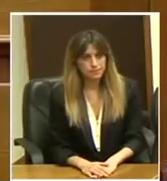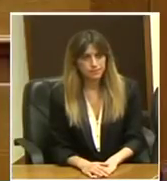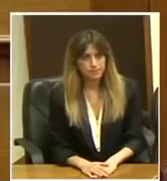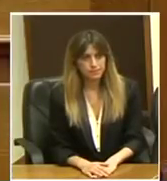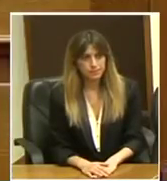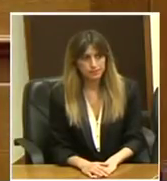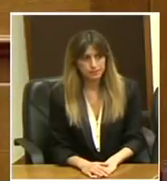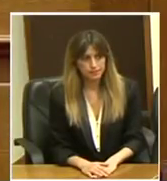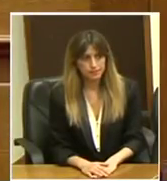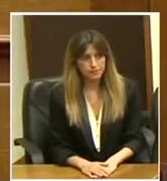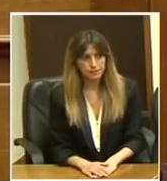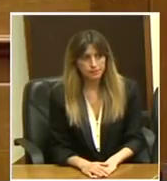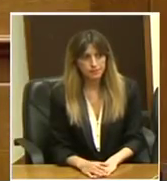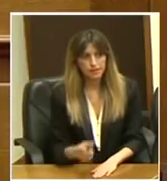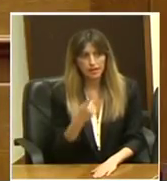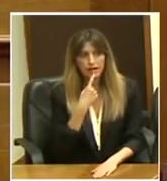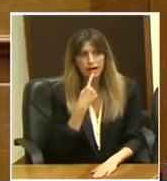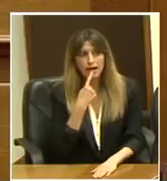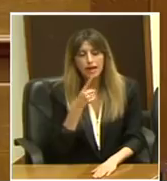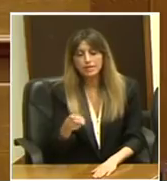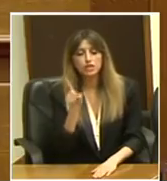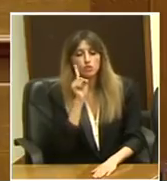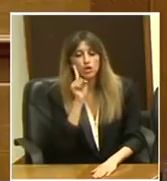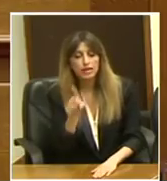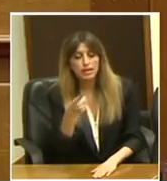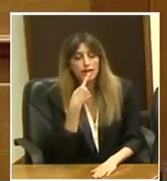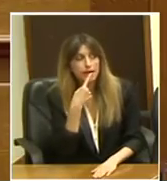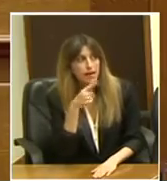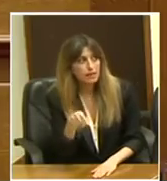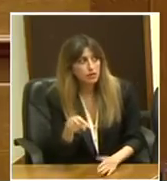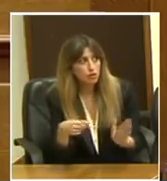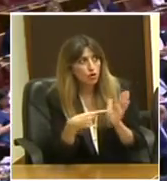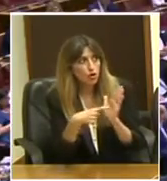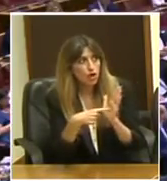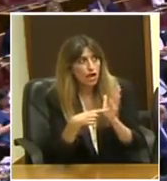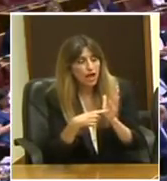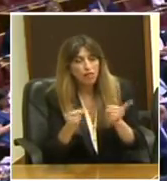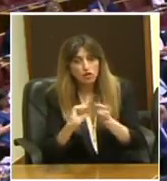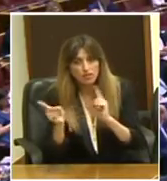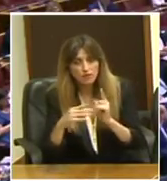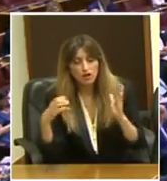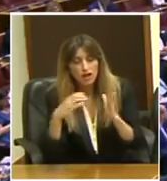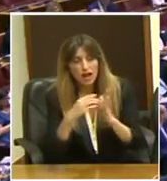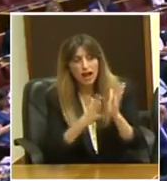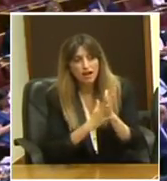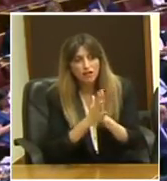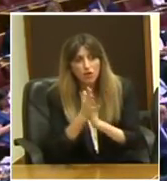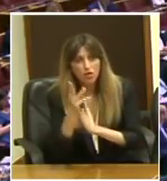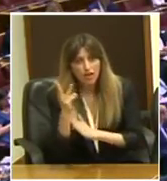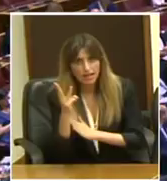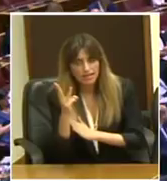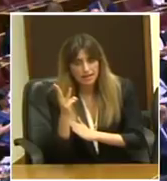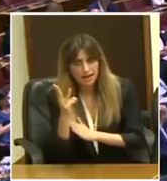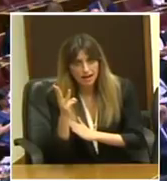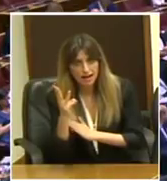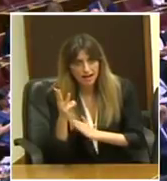κυρία μου, και εδώ είναι και η ενδιάμεση συμφωνία άρθρο 13 και 4 σελίδες από το